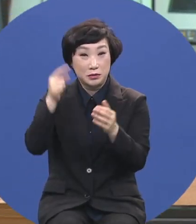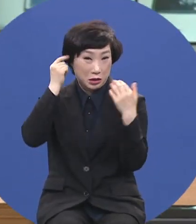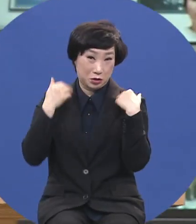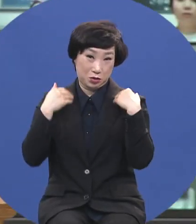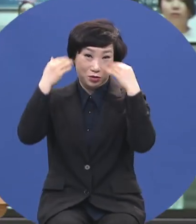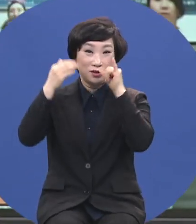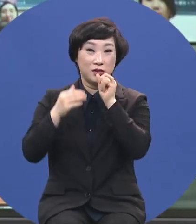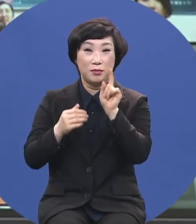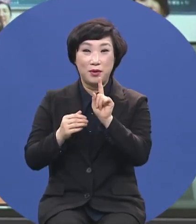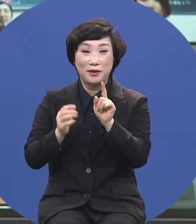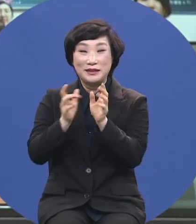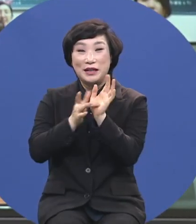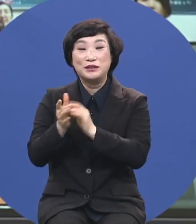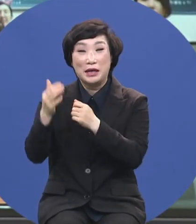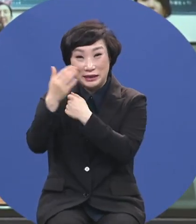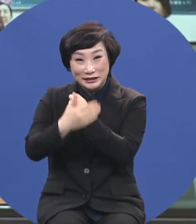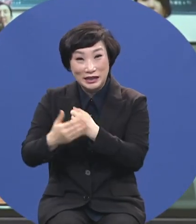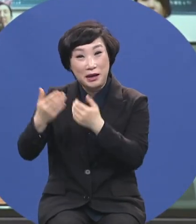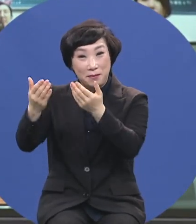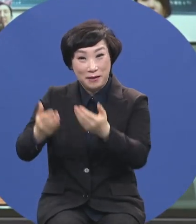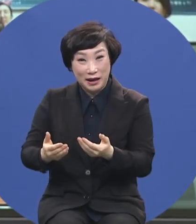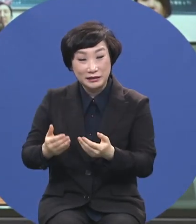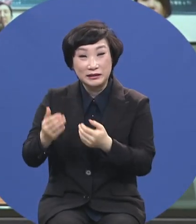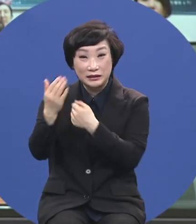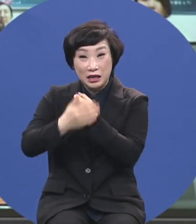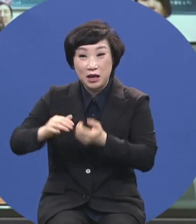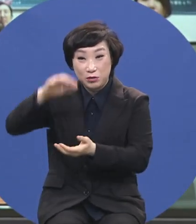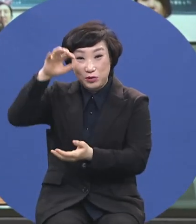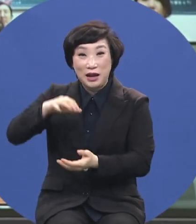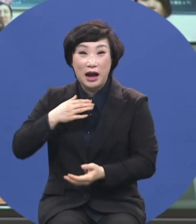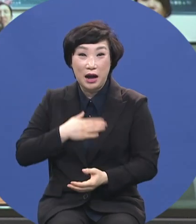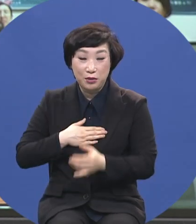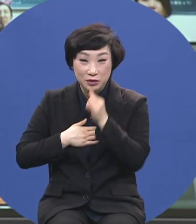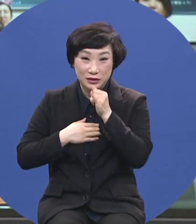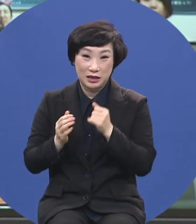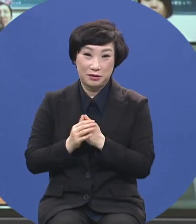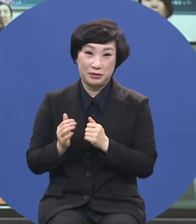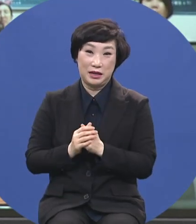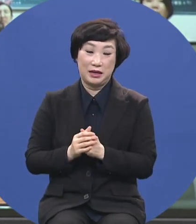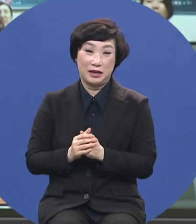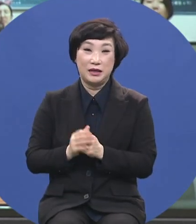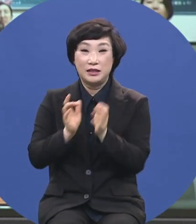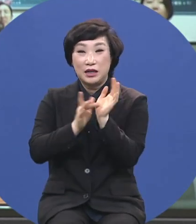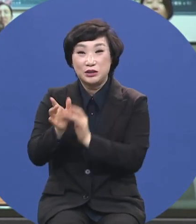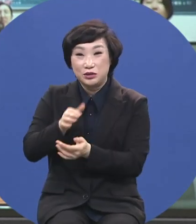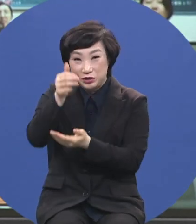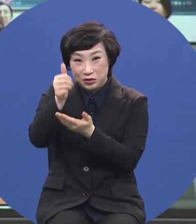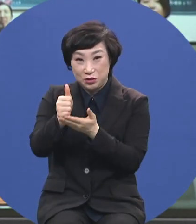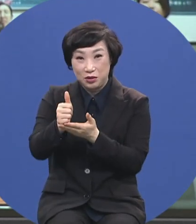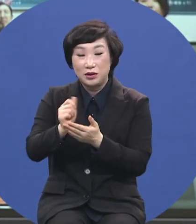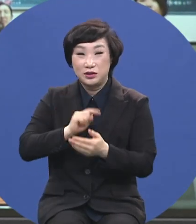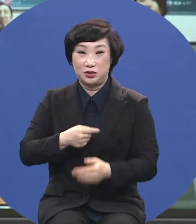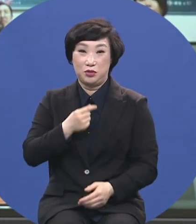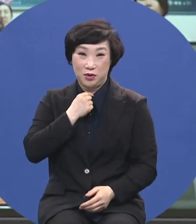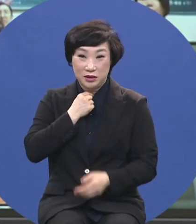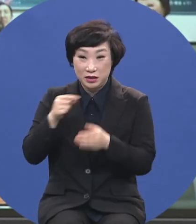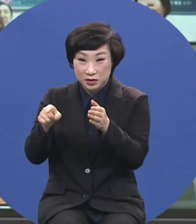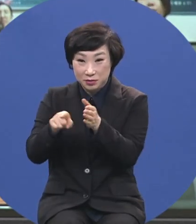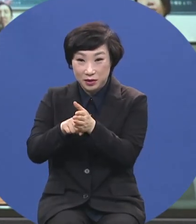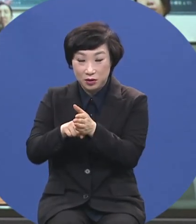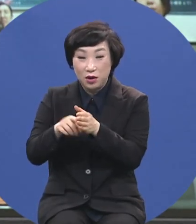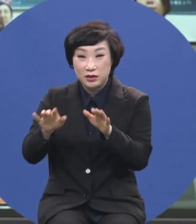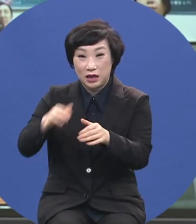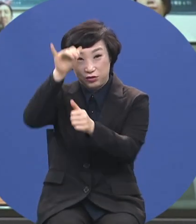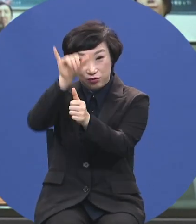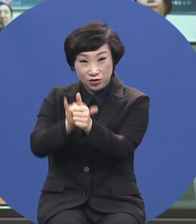뭐냐? 그의 은혜를 받은 은혜의 분량을 알기 때문에 예수도 자원해서 믿어야 되고,